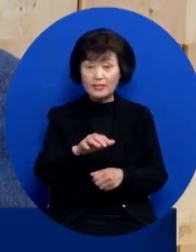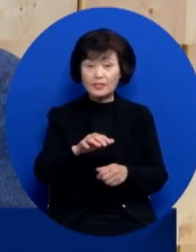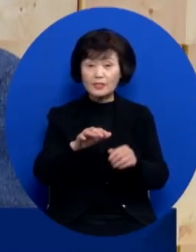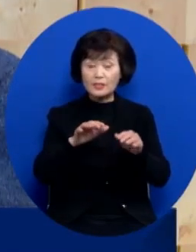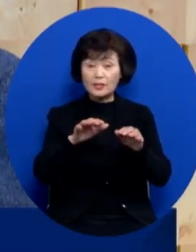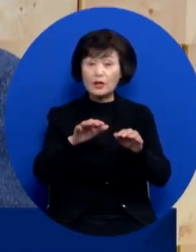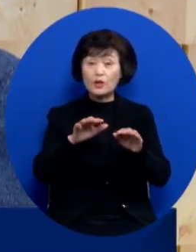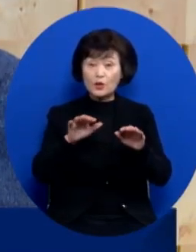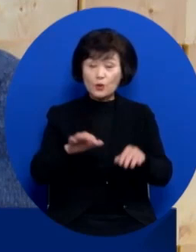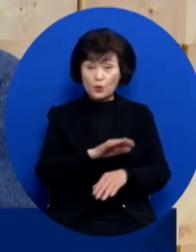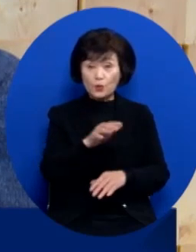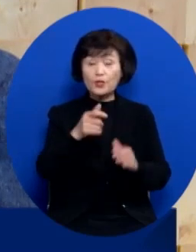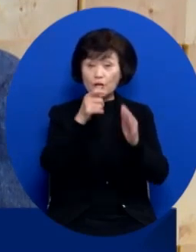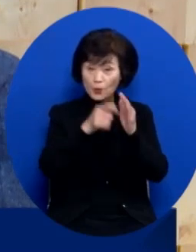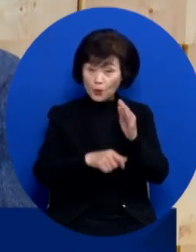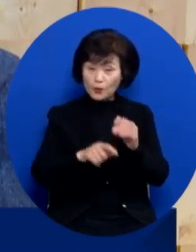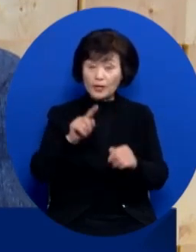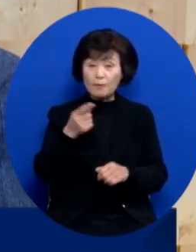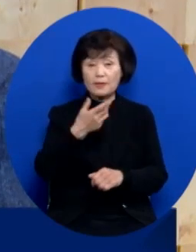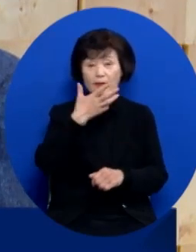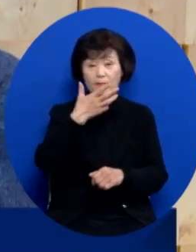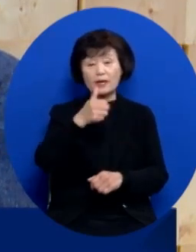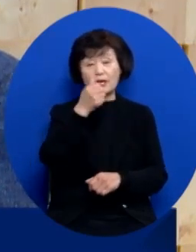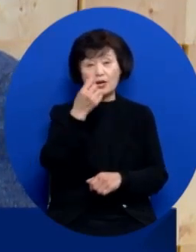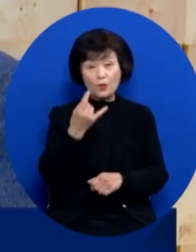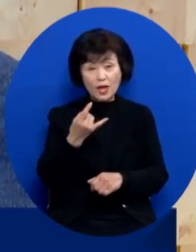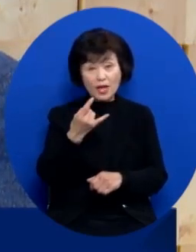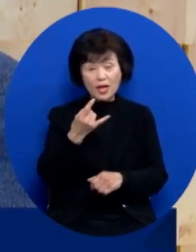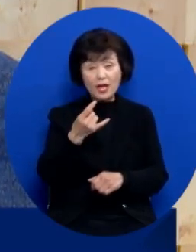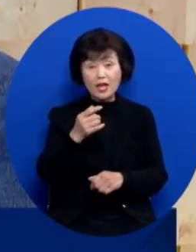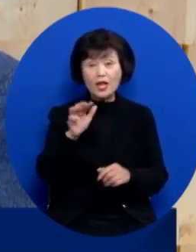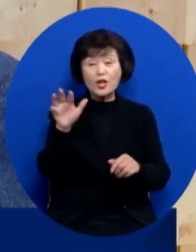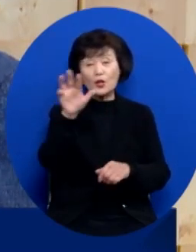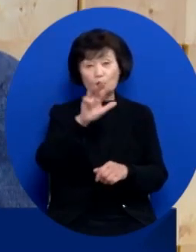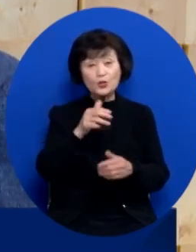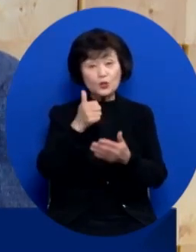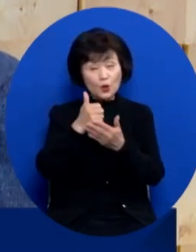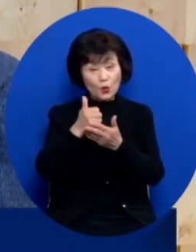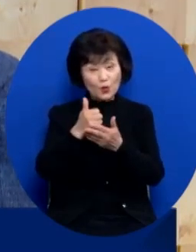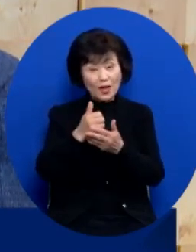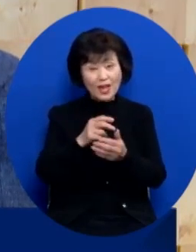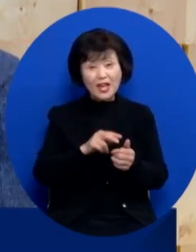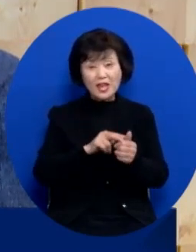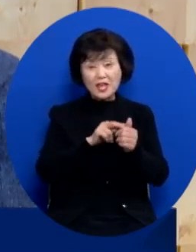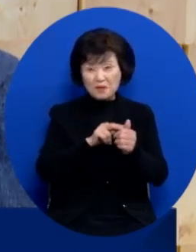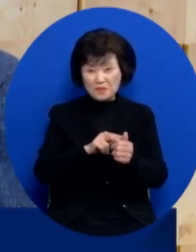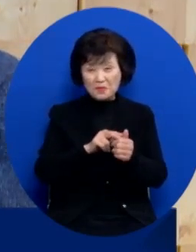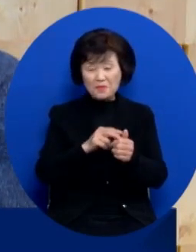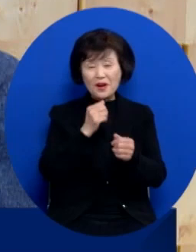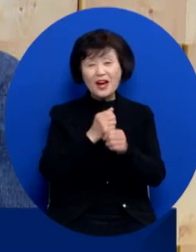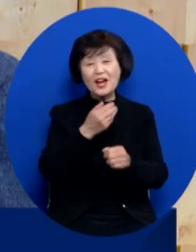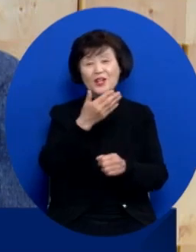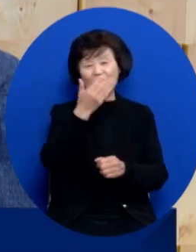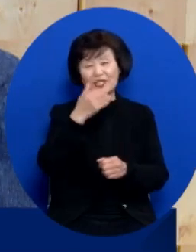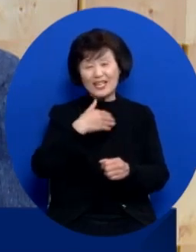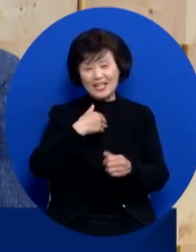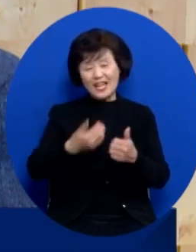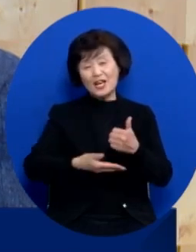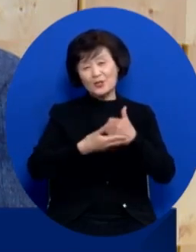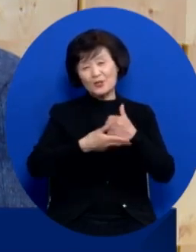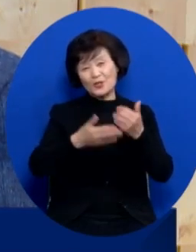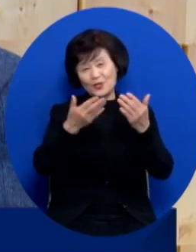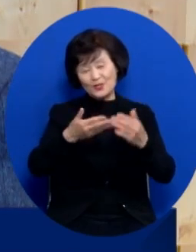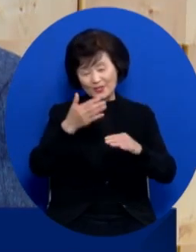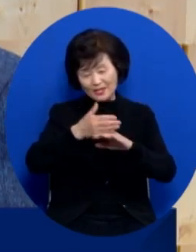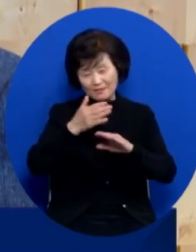본교단 108회 총회 부총회장으로 입후를 할 수 있도록 추천해 주셔서 감사하게 생각을 합니다.